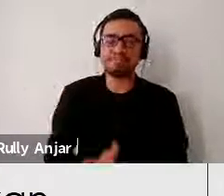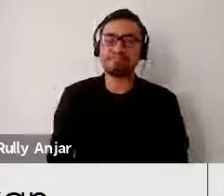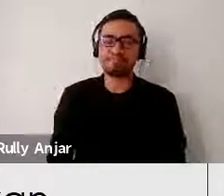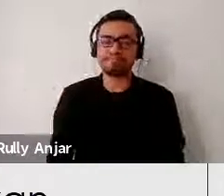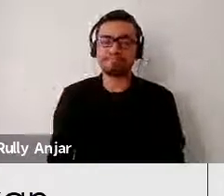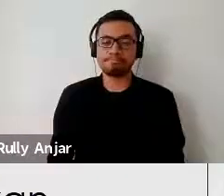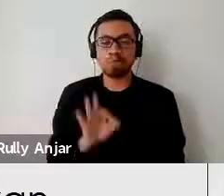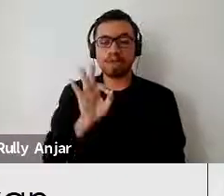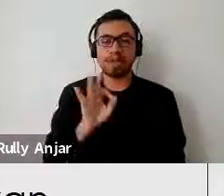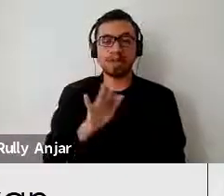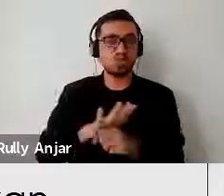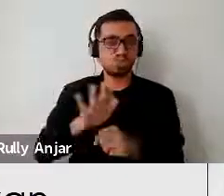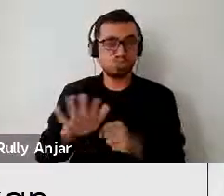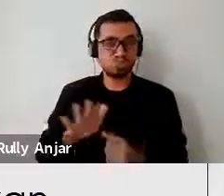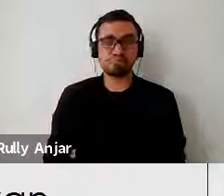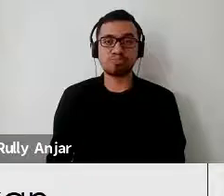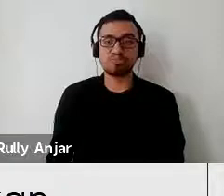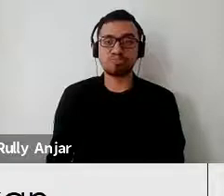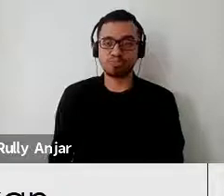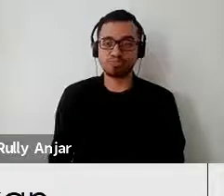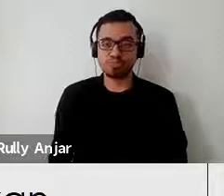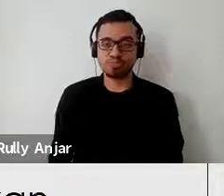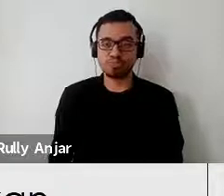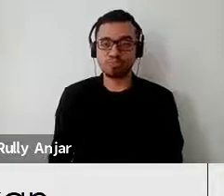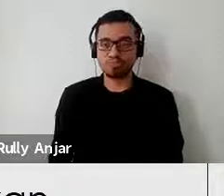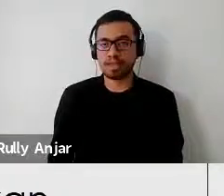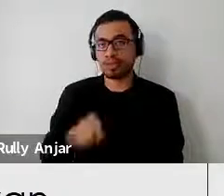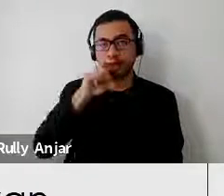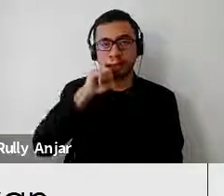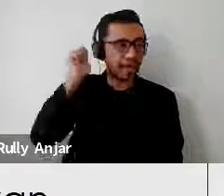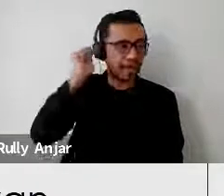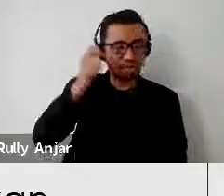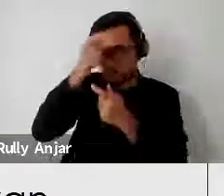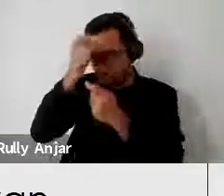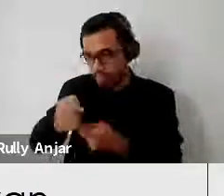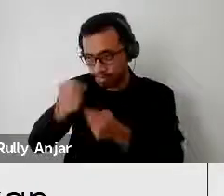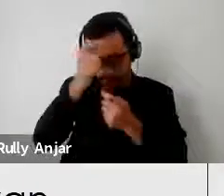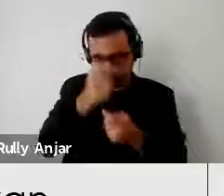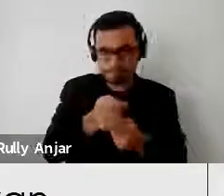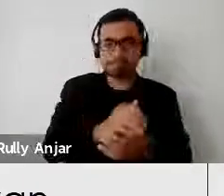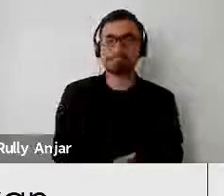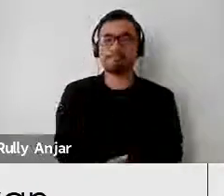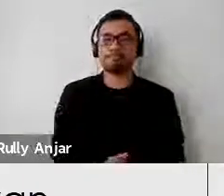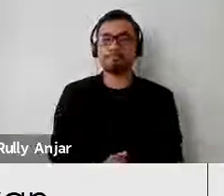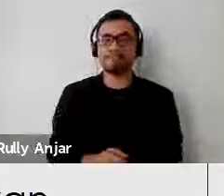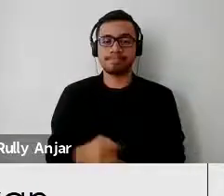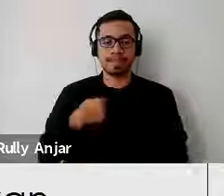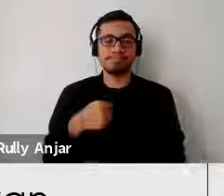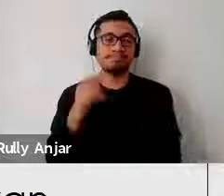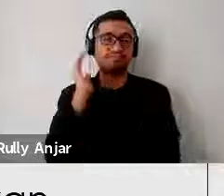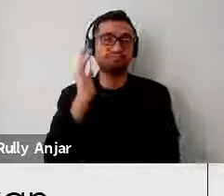Ibu Bapak yang saya hormati, demikian yang bisa saya